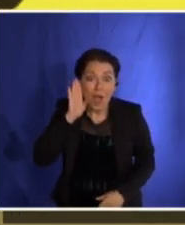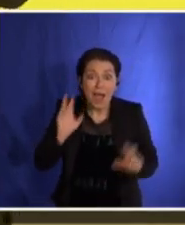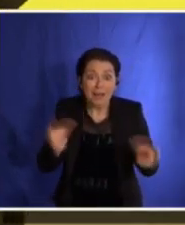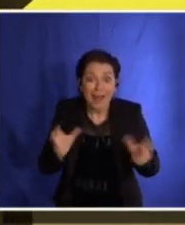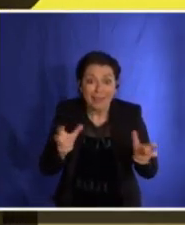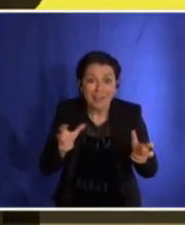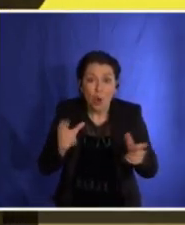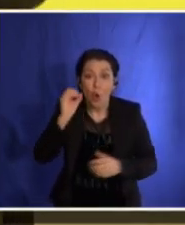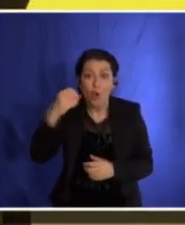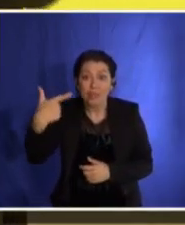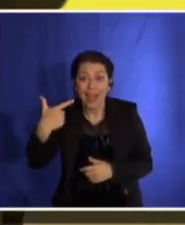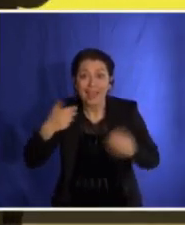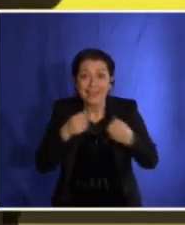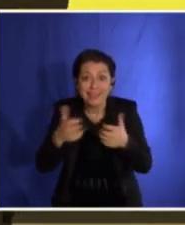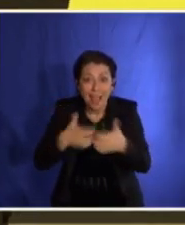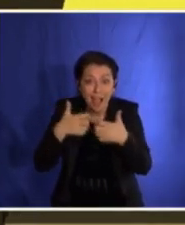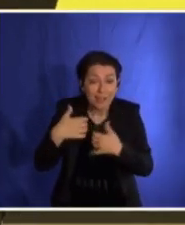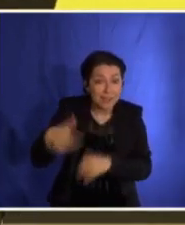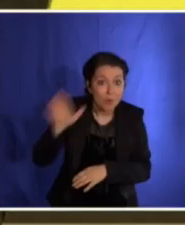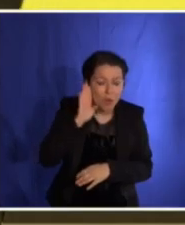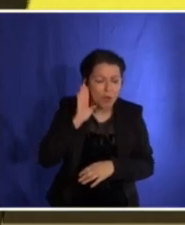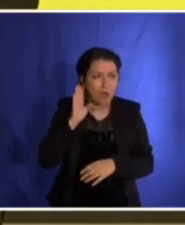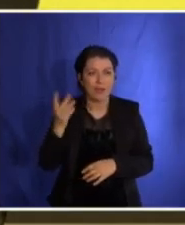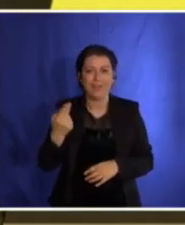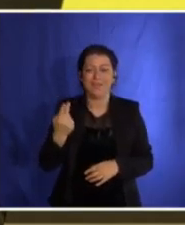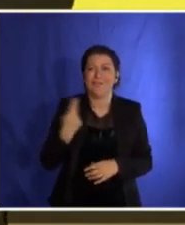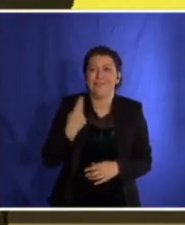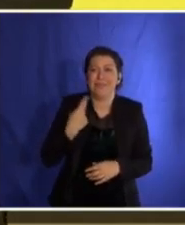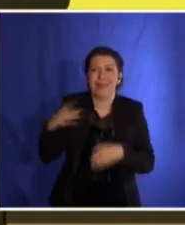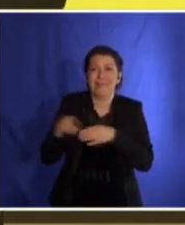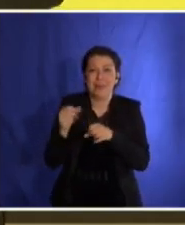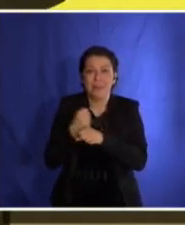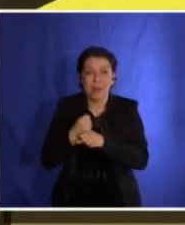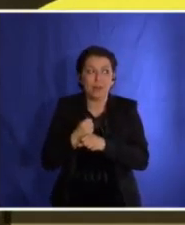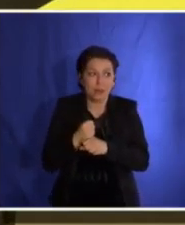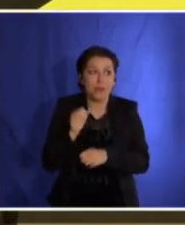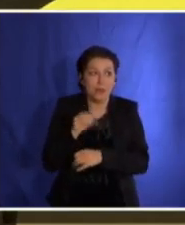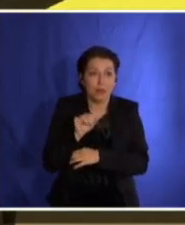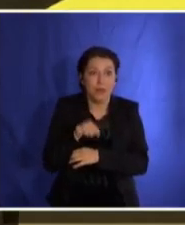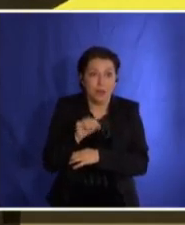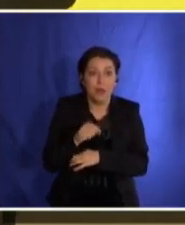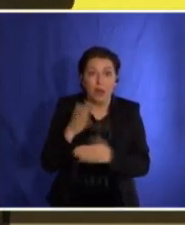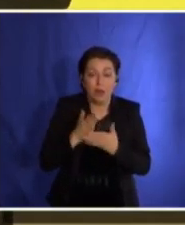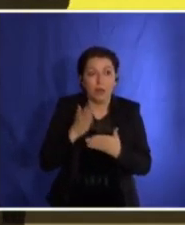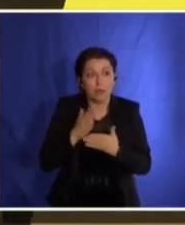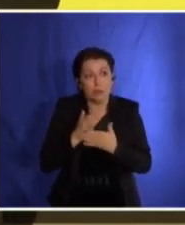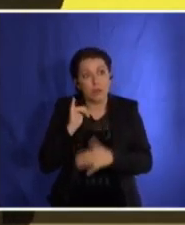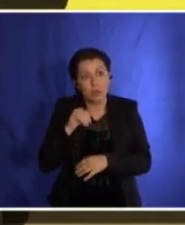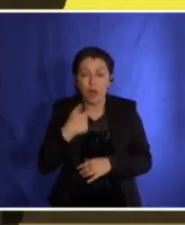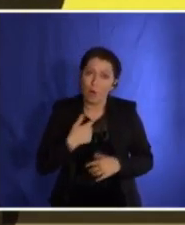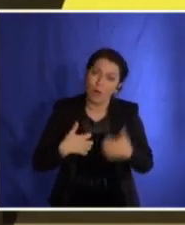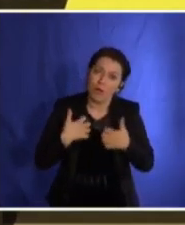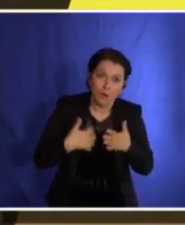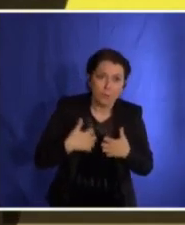Ö3-Nachrichten? Und ihr Mitarbeiter und ich haben dann immer beide versucht, ganz eifrig zu sagen, ja, ja, wir haben uns ja auch geärgert drüber.